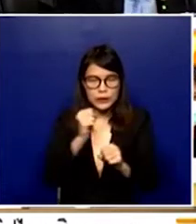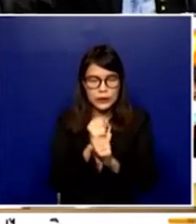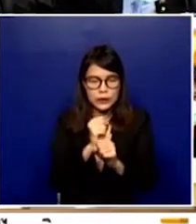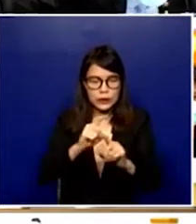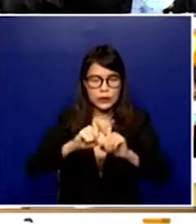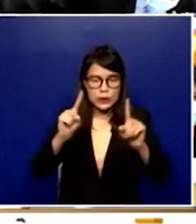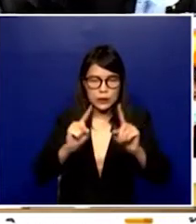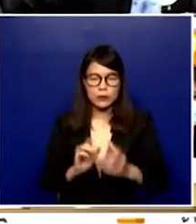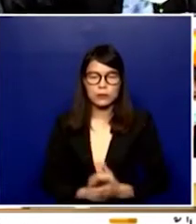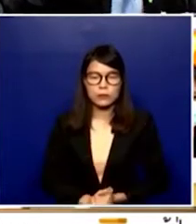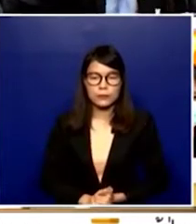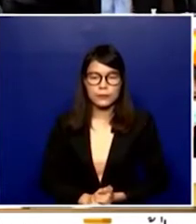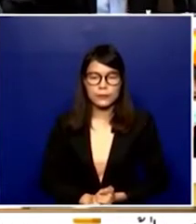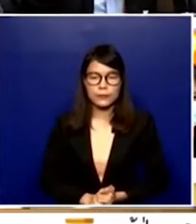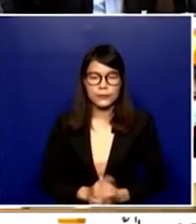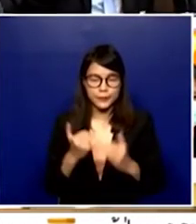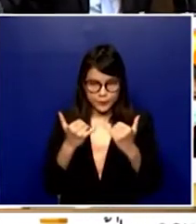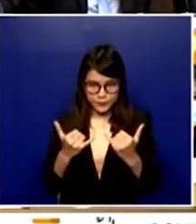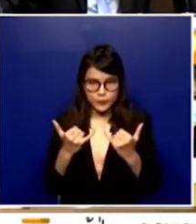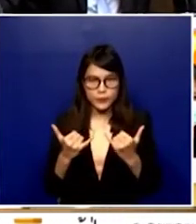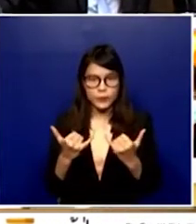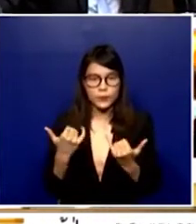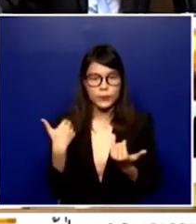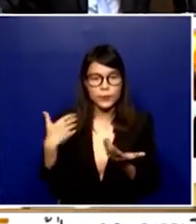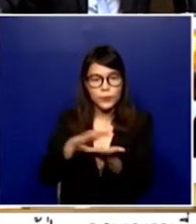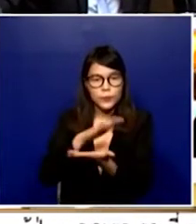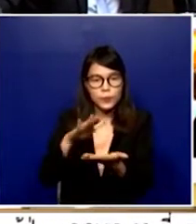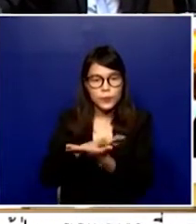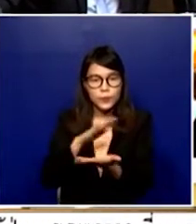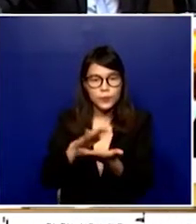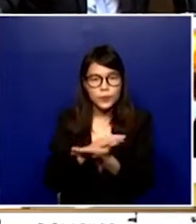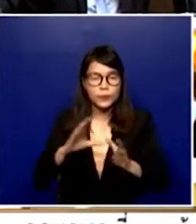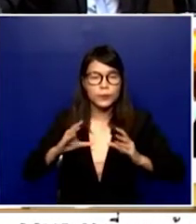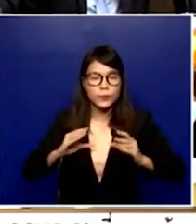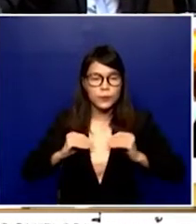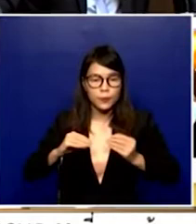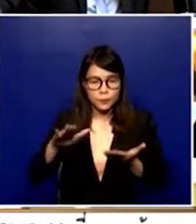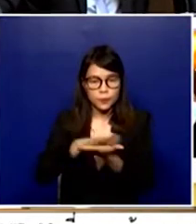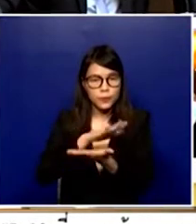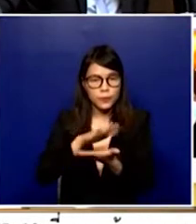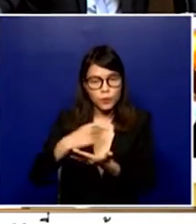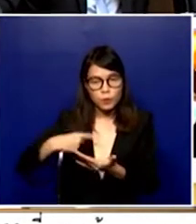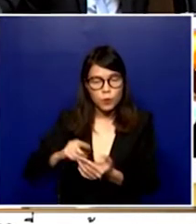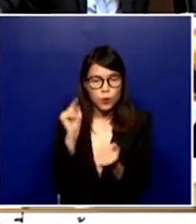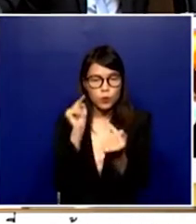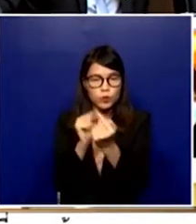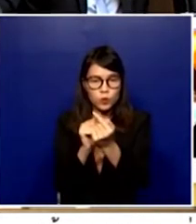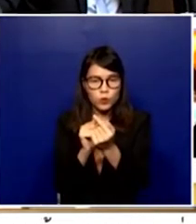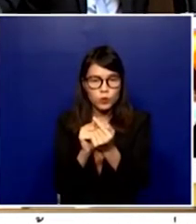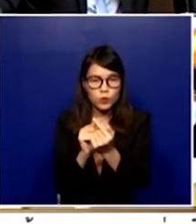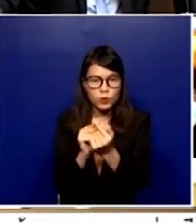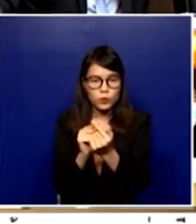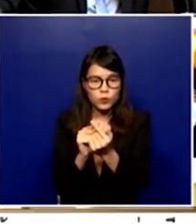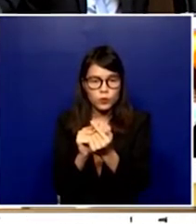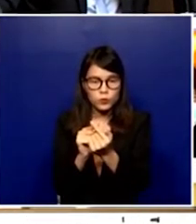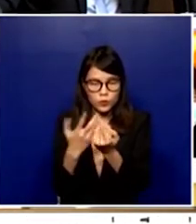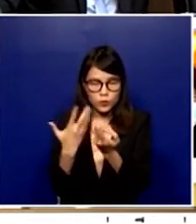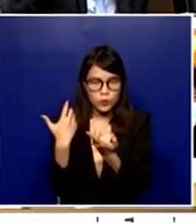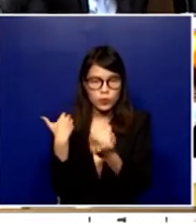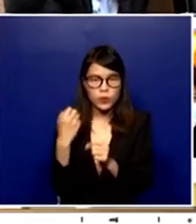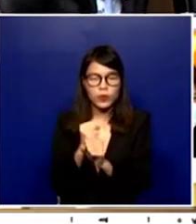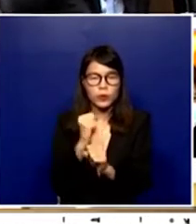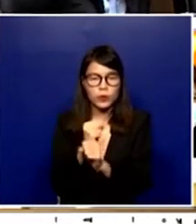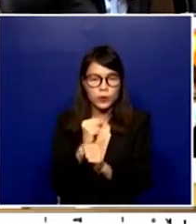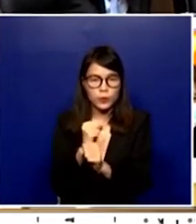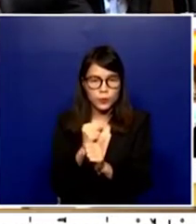ที่เปนผู้ได้รับเงินประโยชนจากกองทัพเกิน 3,000 ทุเดอนทุ